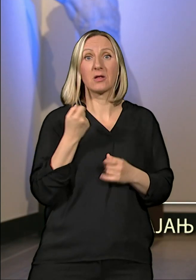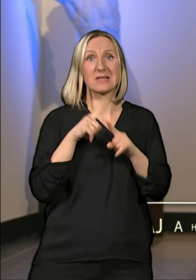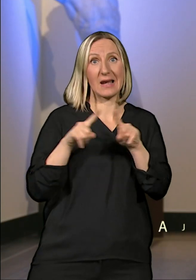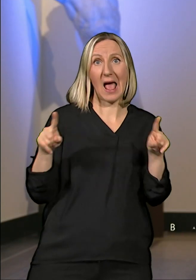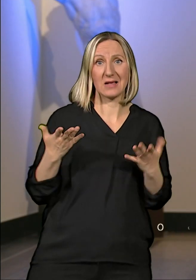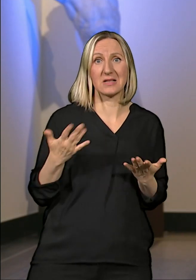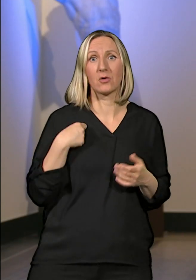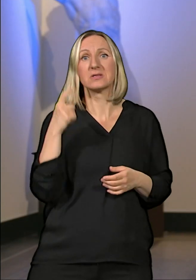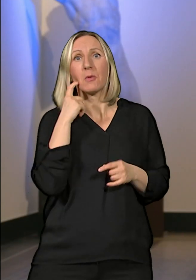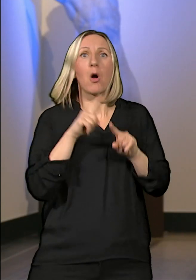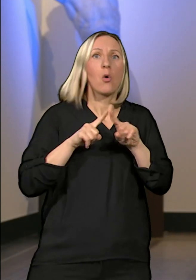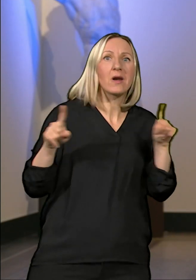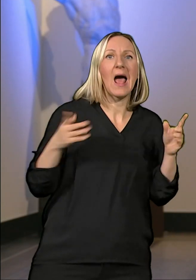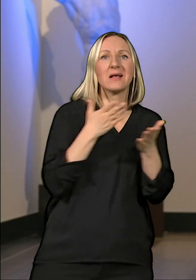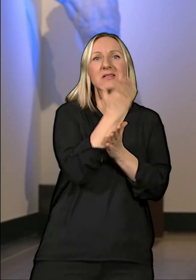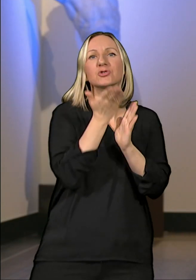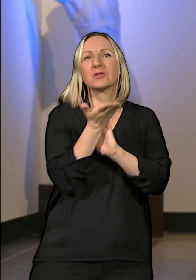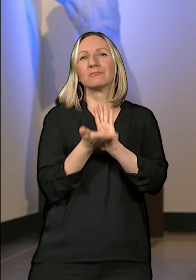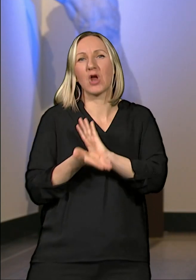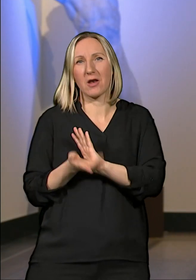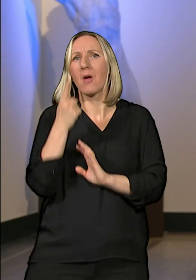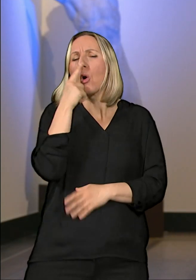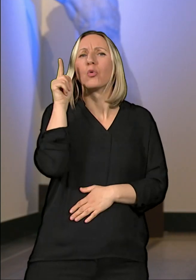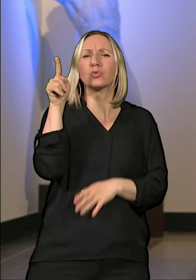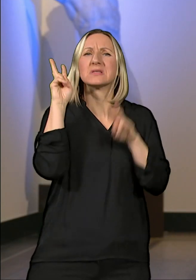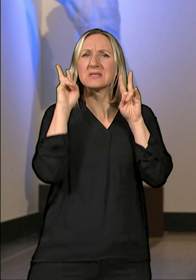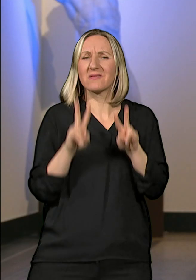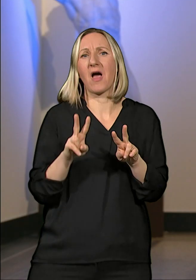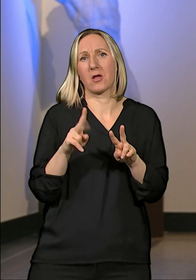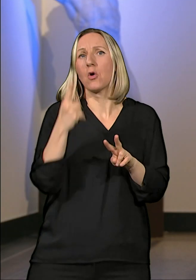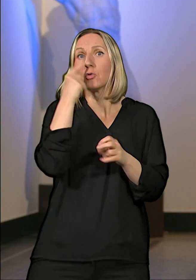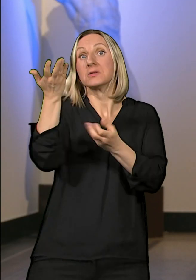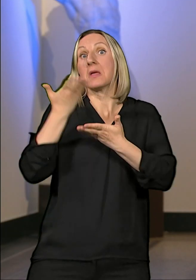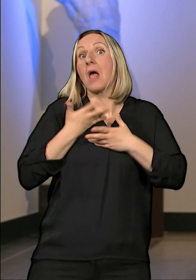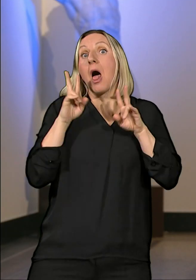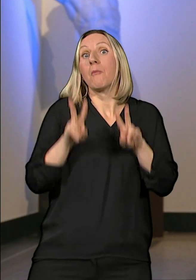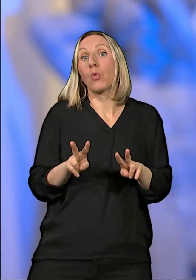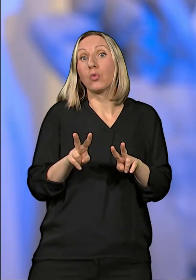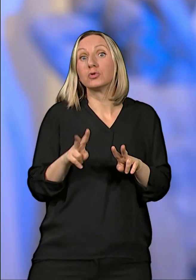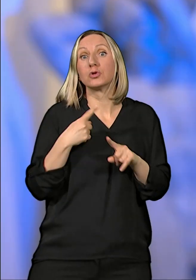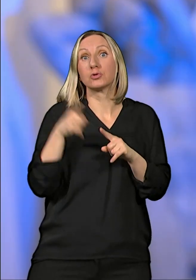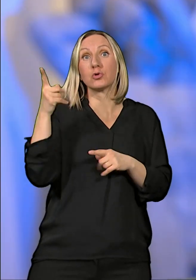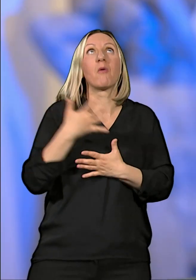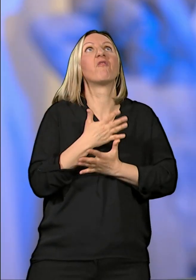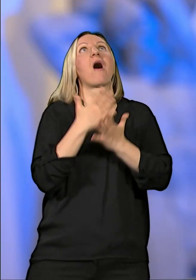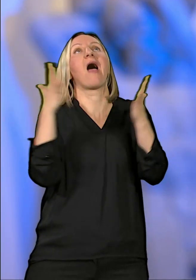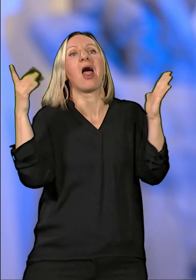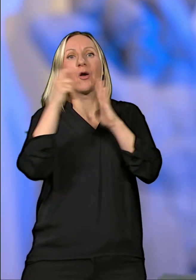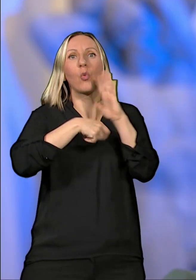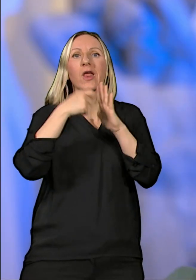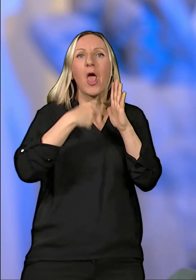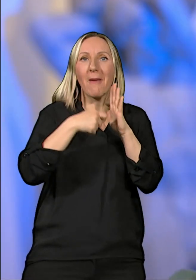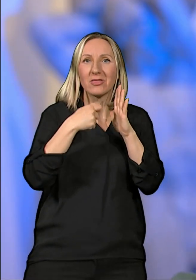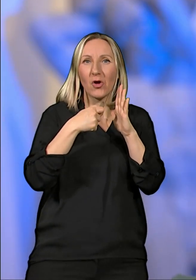da se probam i u različitim žanrovima i to što mi u Rusiji zaista, Rusija dala tu mogućnost da, pošto imaju veliku kinematografiju, da mogu da probam